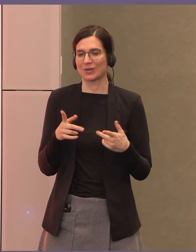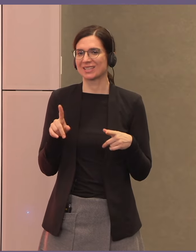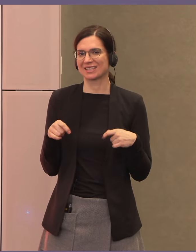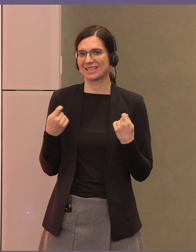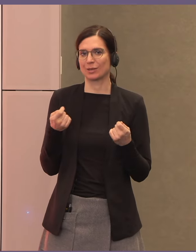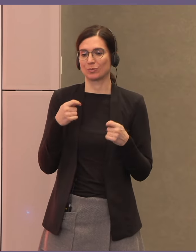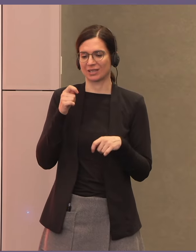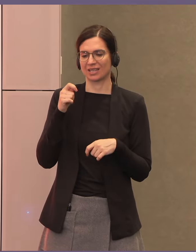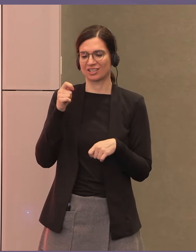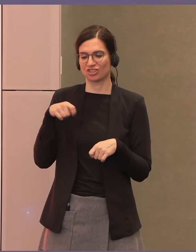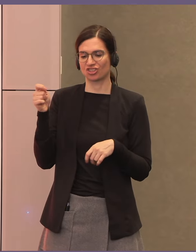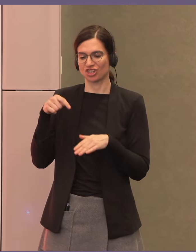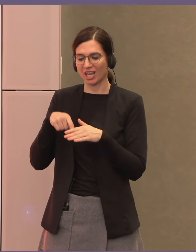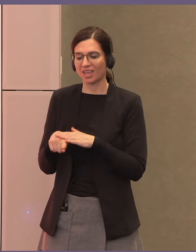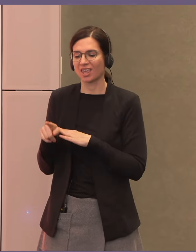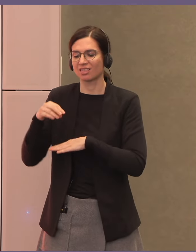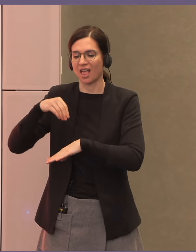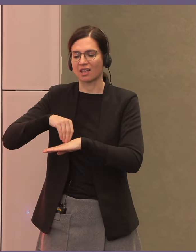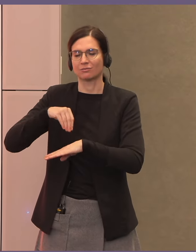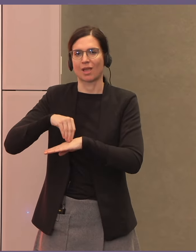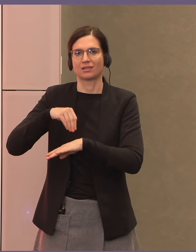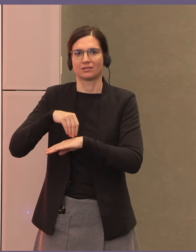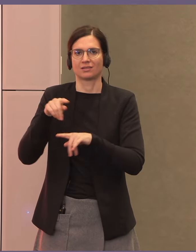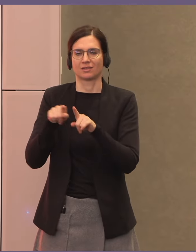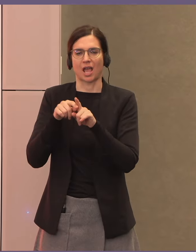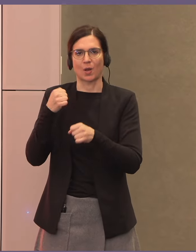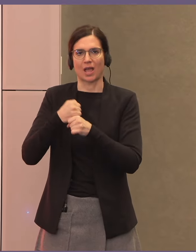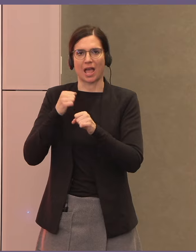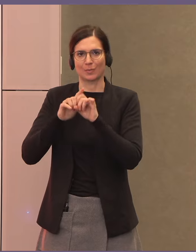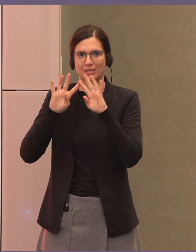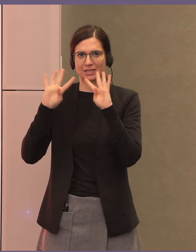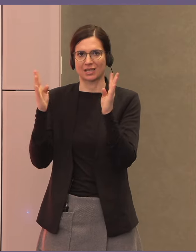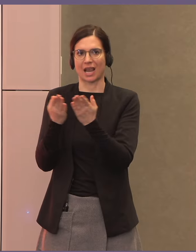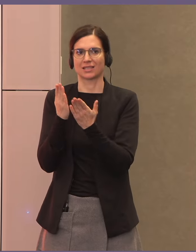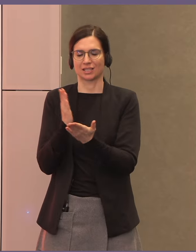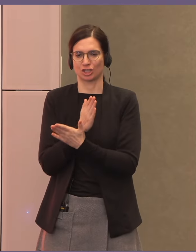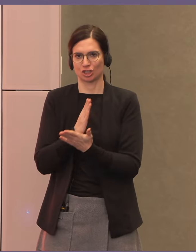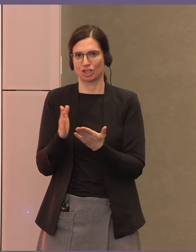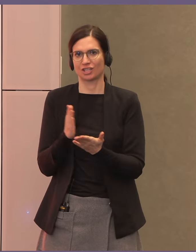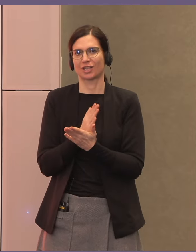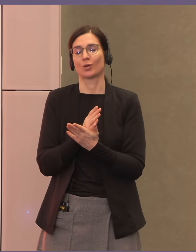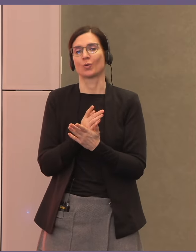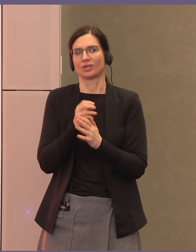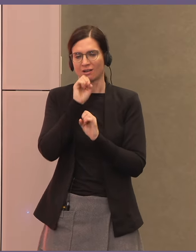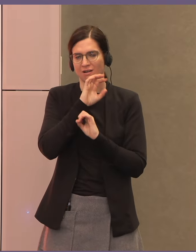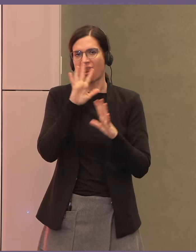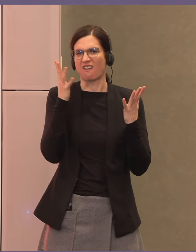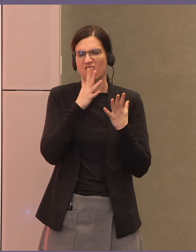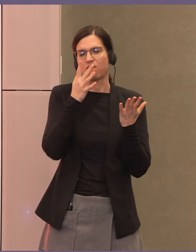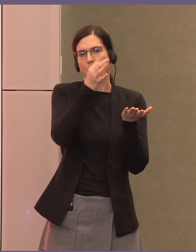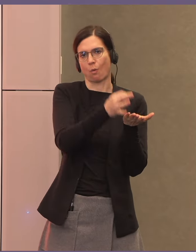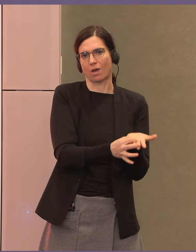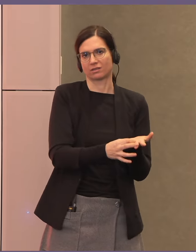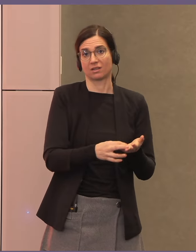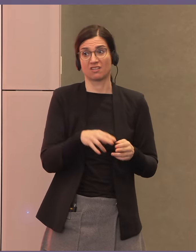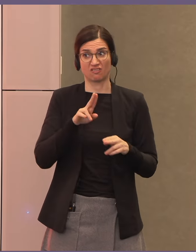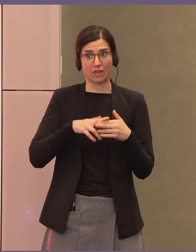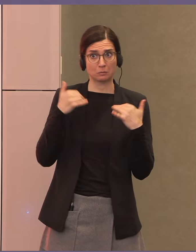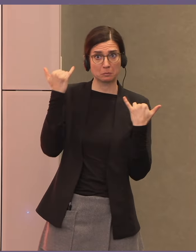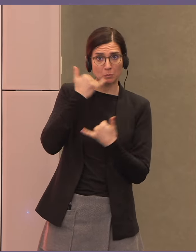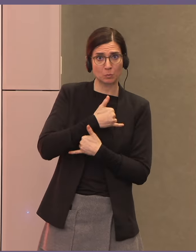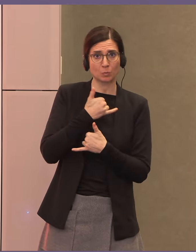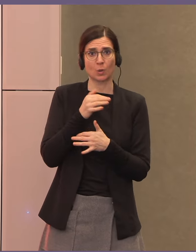schon beim Check-in hier im Haus für einen Arbeitskreis für einen Workshop entschieden sollte es doch ein